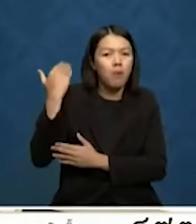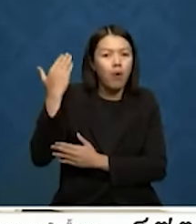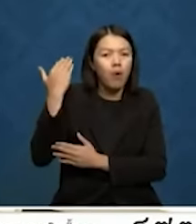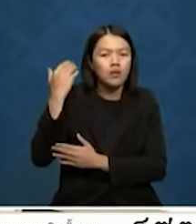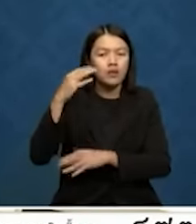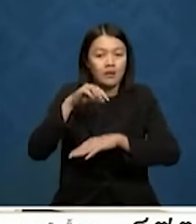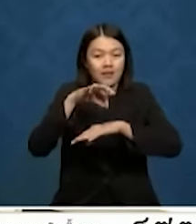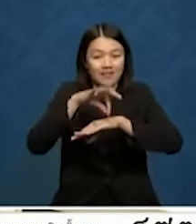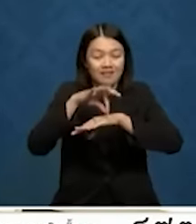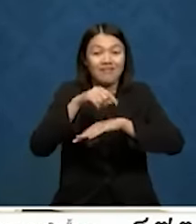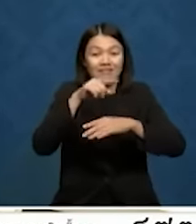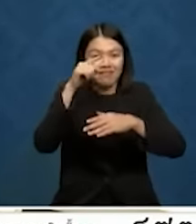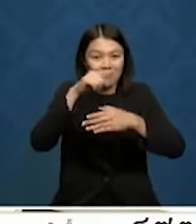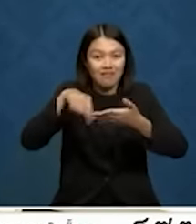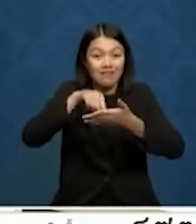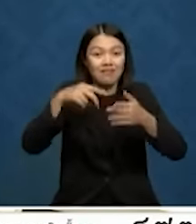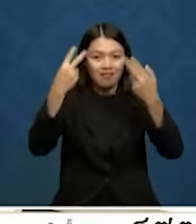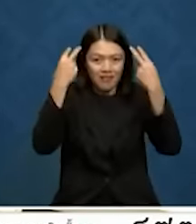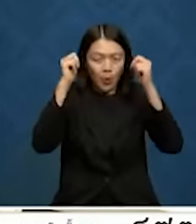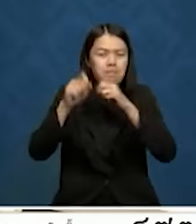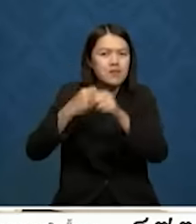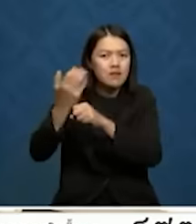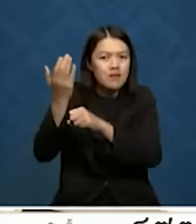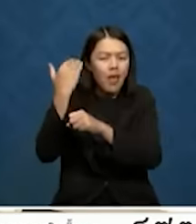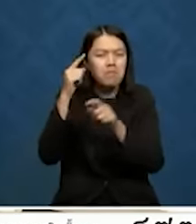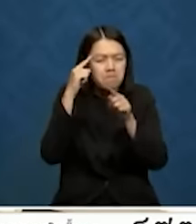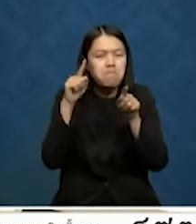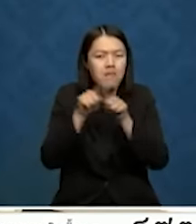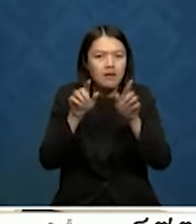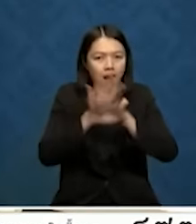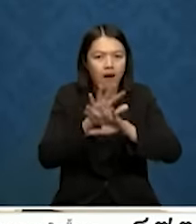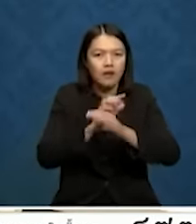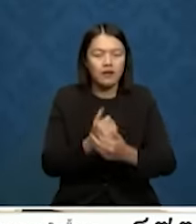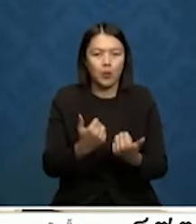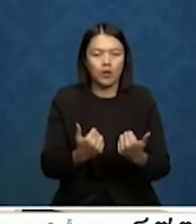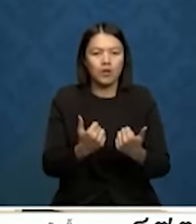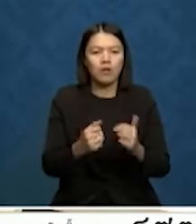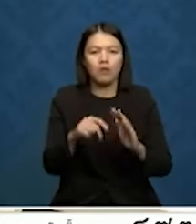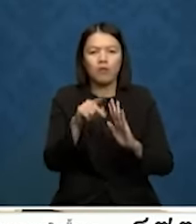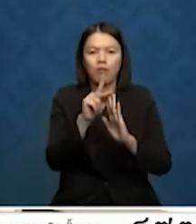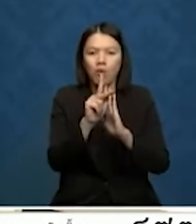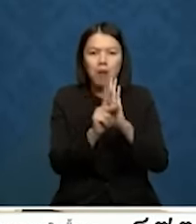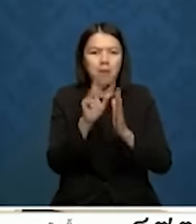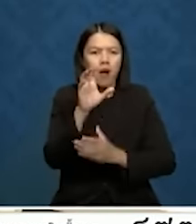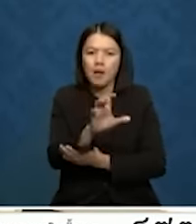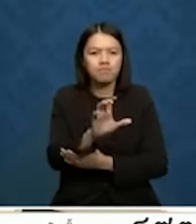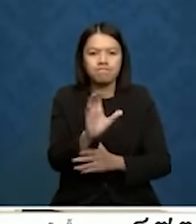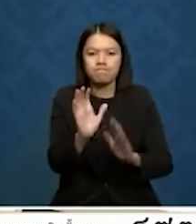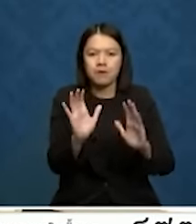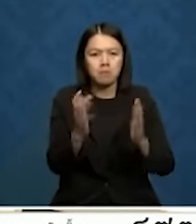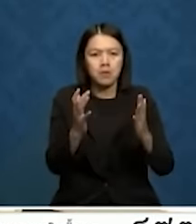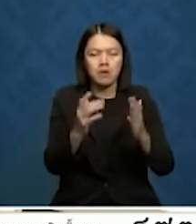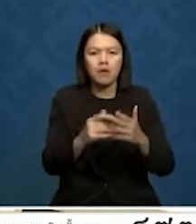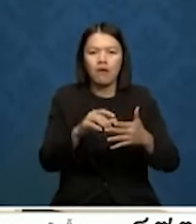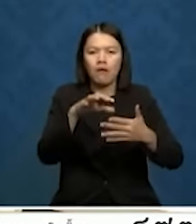ราเรื่องนายกกันในปีที่แล้วนะครับแต่ข้อบังคับจริงๆก็มีความคล้ายคลึงกันวันนี้เนี่ยจริงๆเราไม่มีข้อบังคับที่เป็นการ